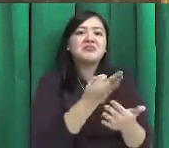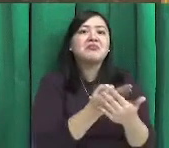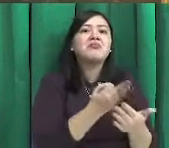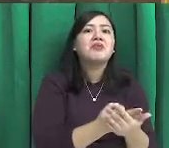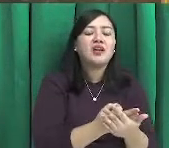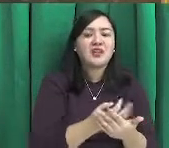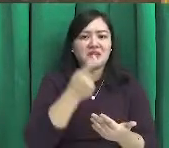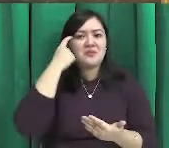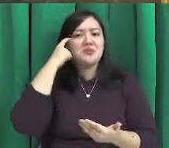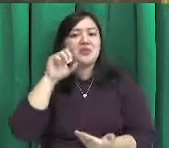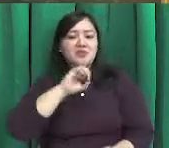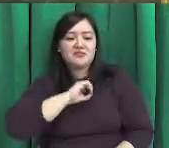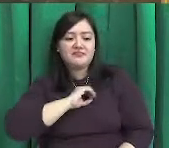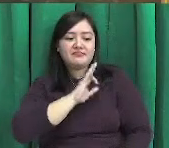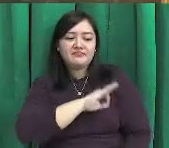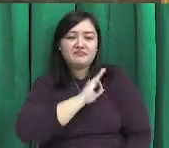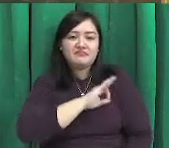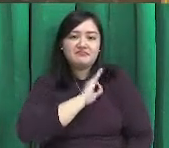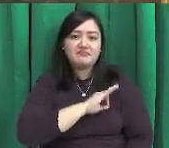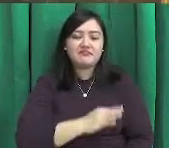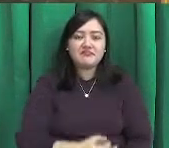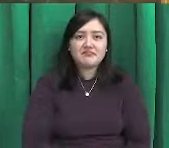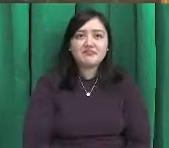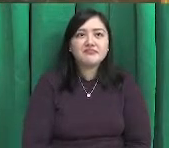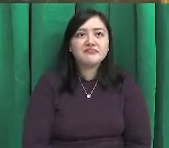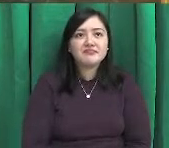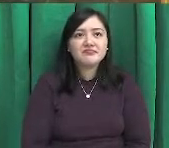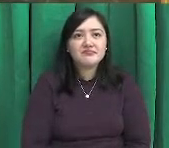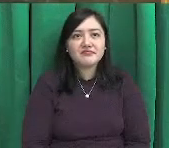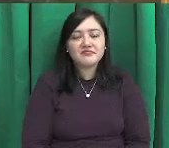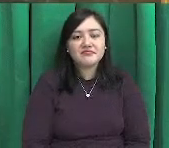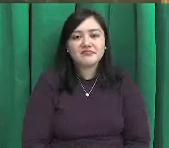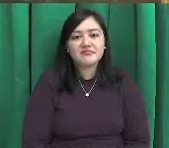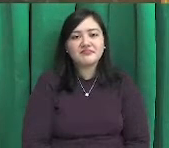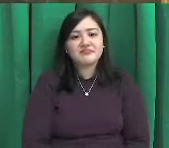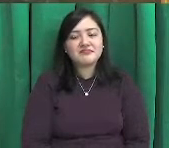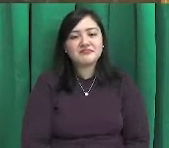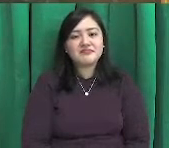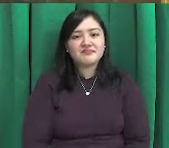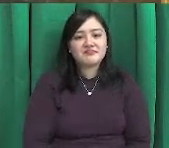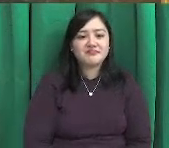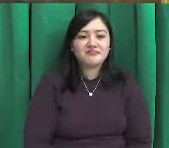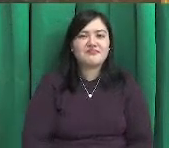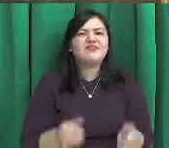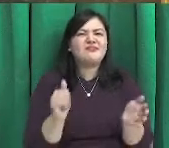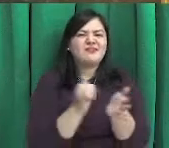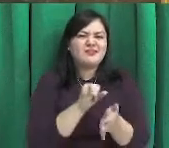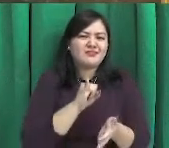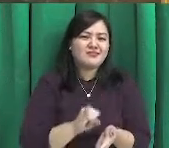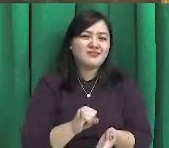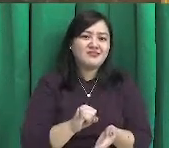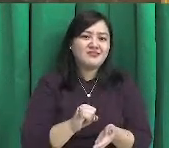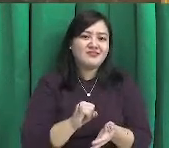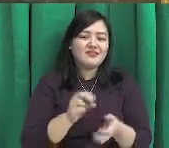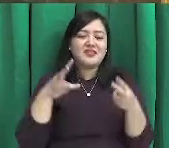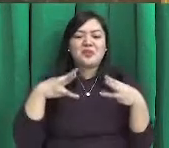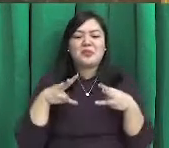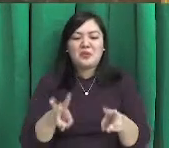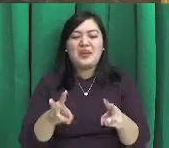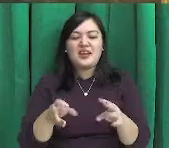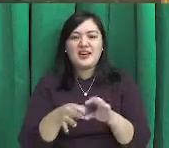OPM, di ba? Other people's money. So, mga style niya ng mga ano ng mga anong tawag doon?